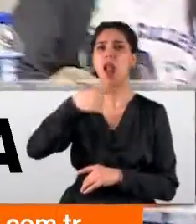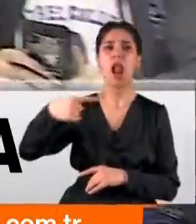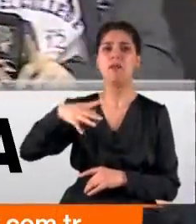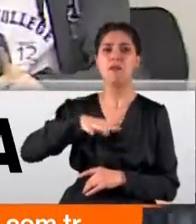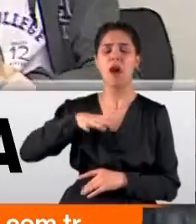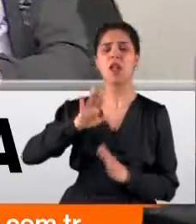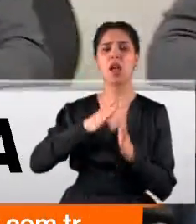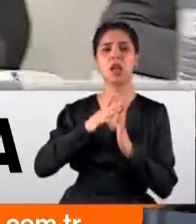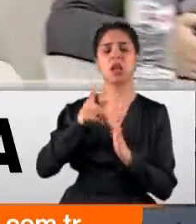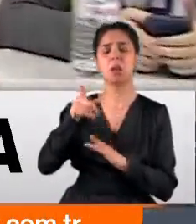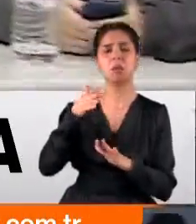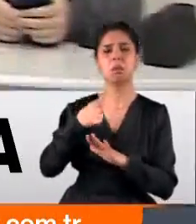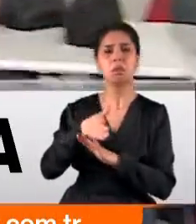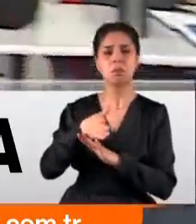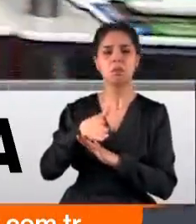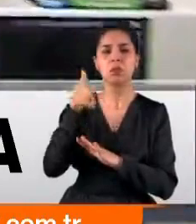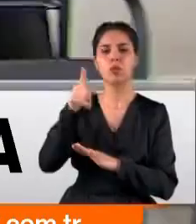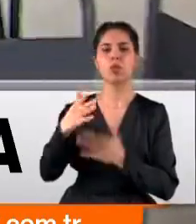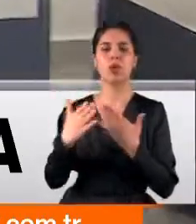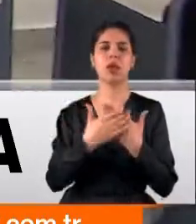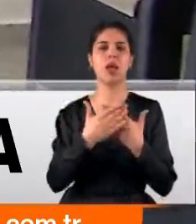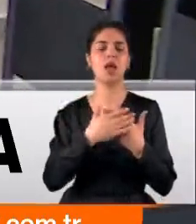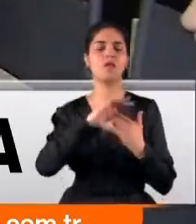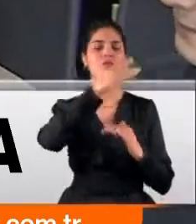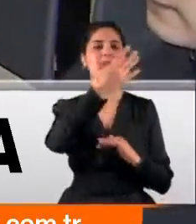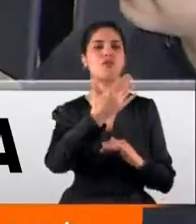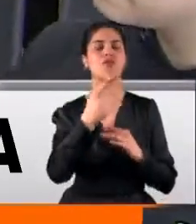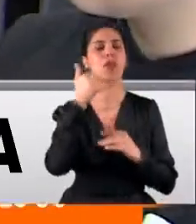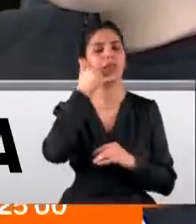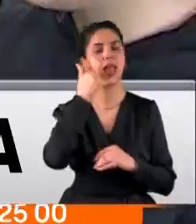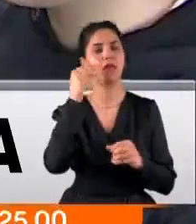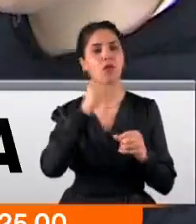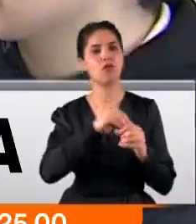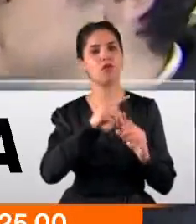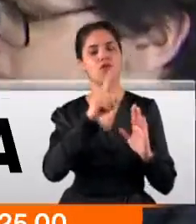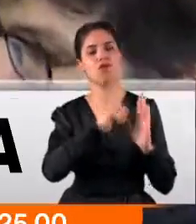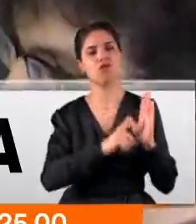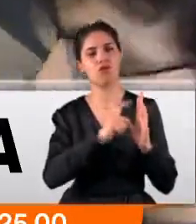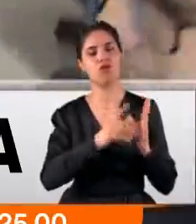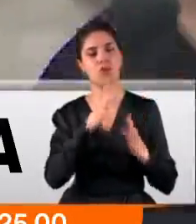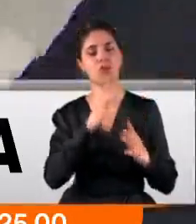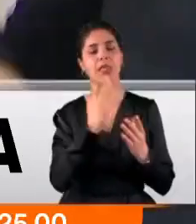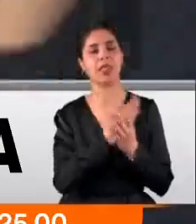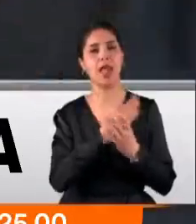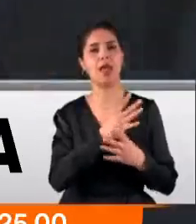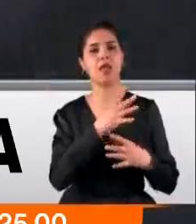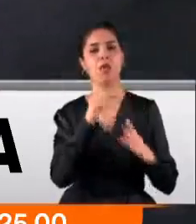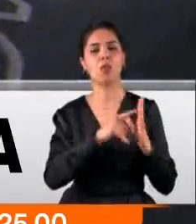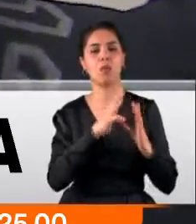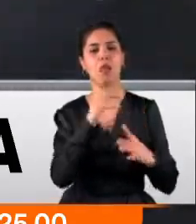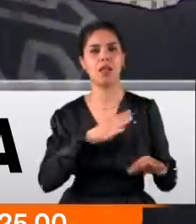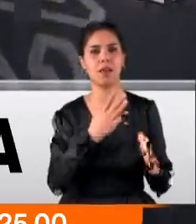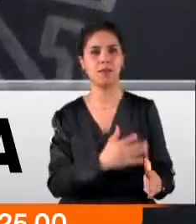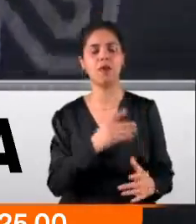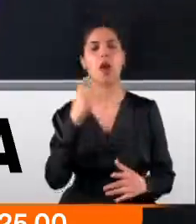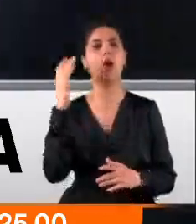lar da bundan böyle yardımcı bir kaynakları daha var cep telefonundaki mobil dersler cepte uygulaması Bundan